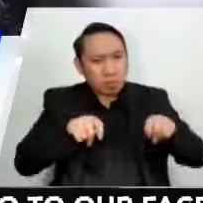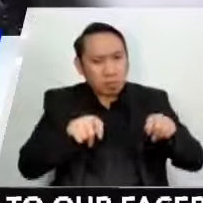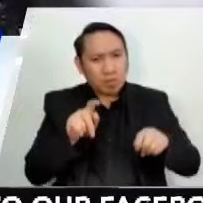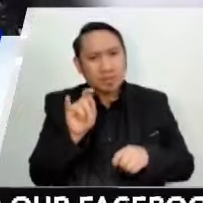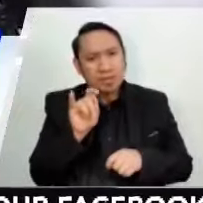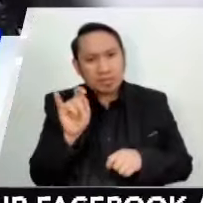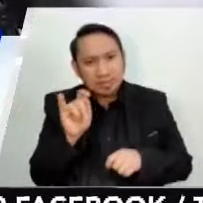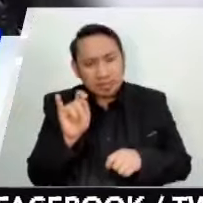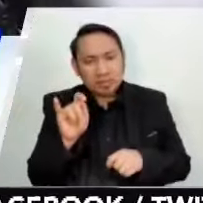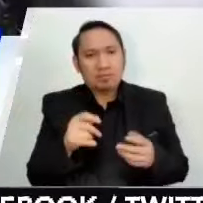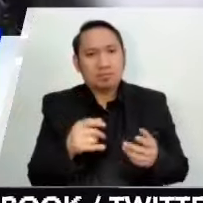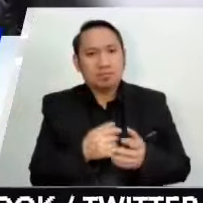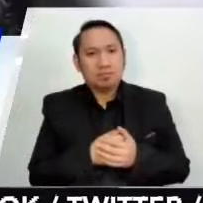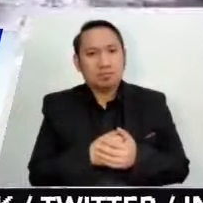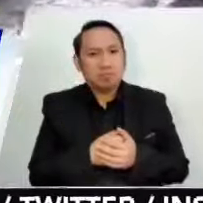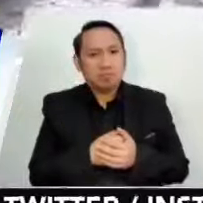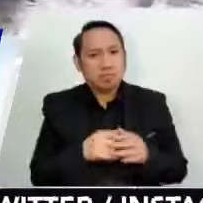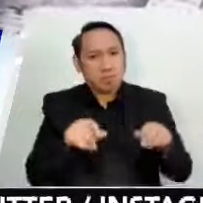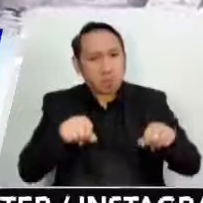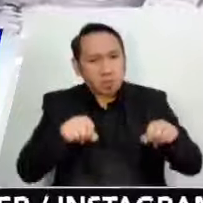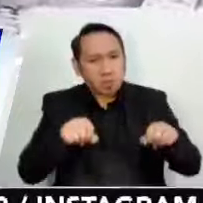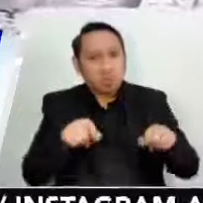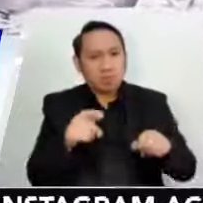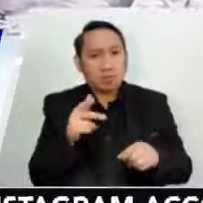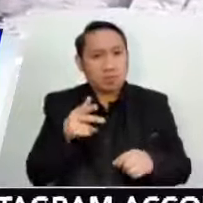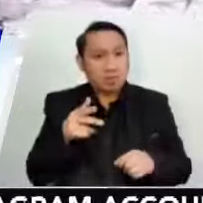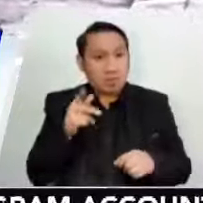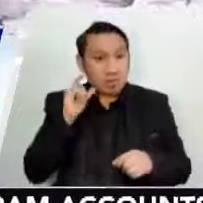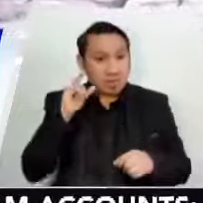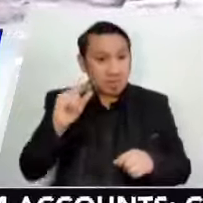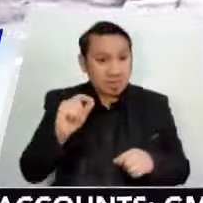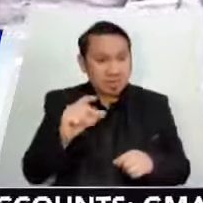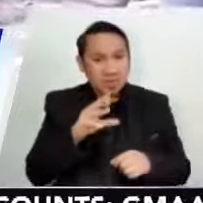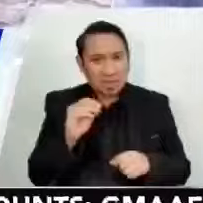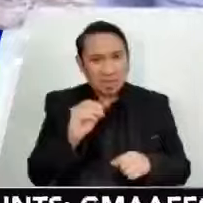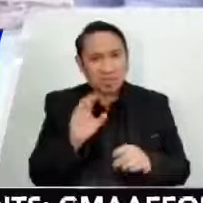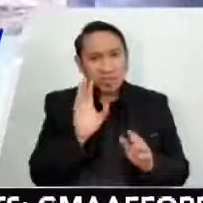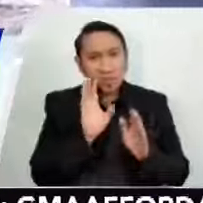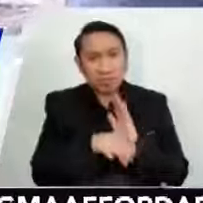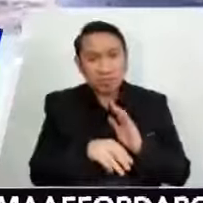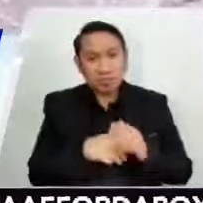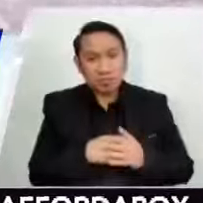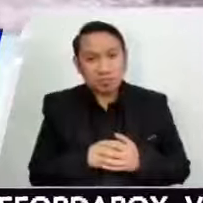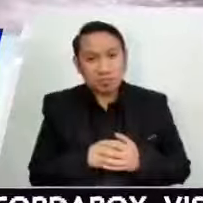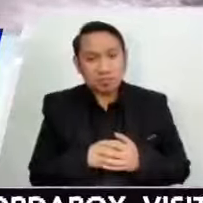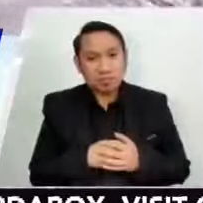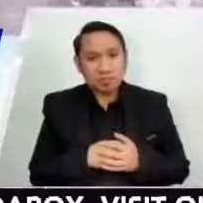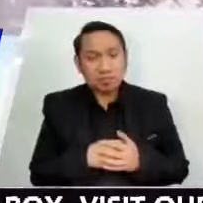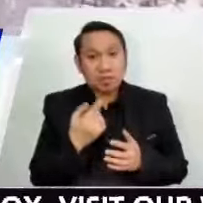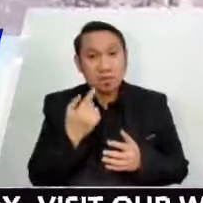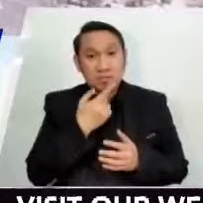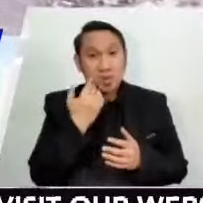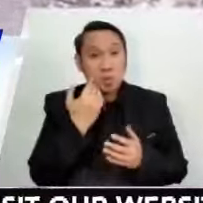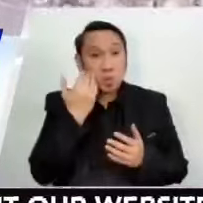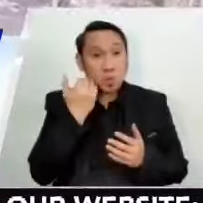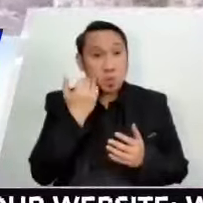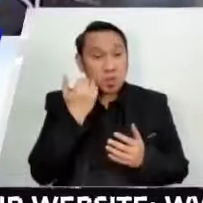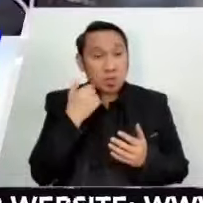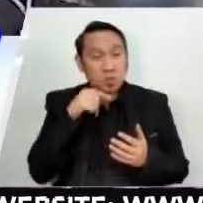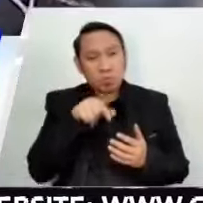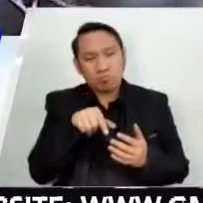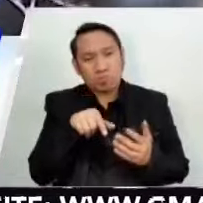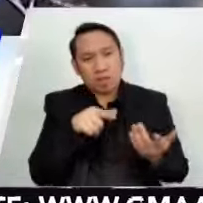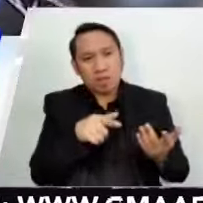dahil mabilis na, abot kaya pa. Napupunan din daw nito ang kakulangan sa pampublikong transportasyon. Sa